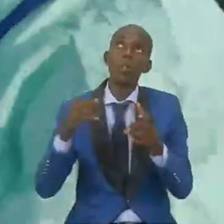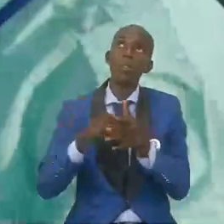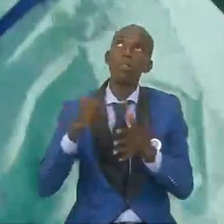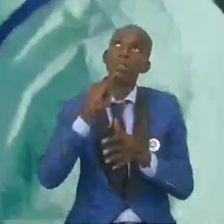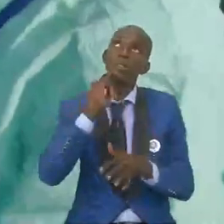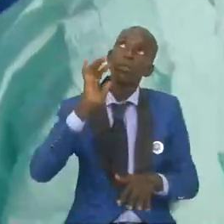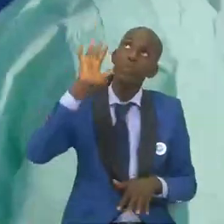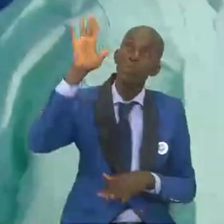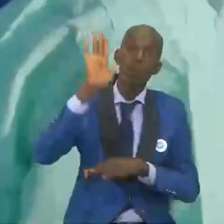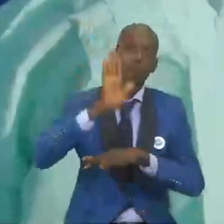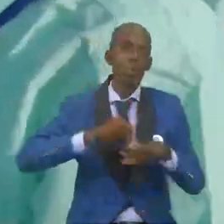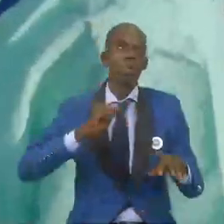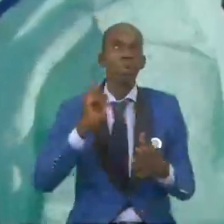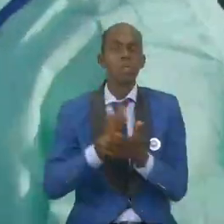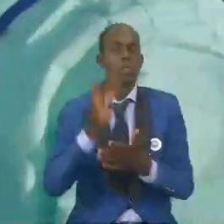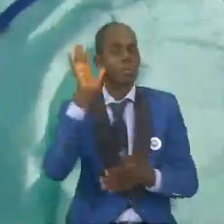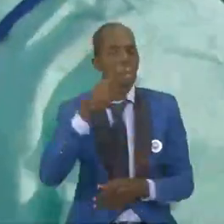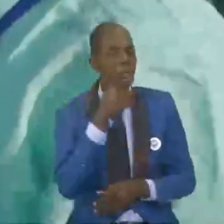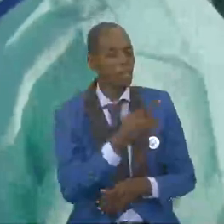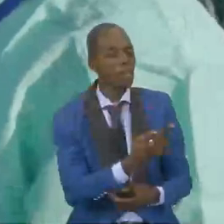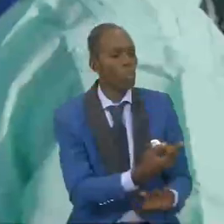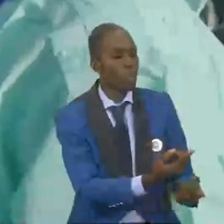terre. C'est ton appel